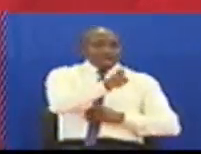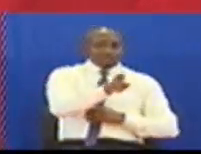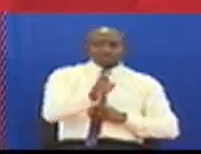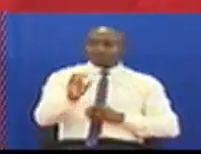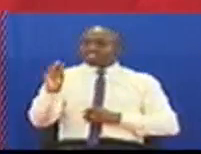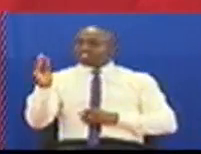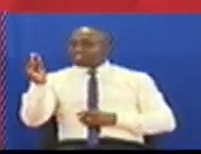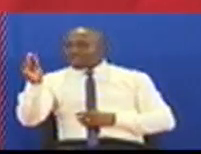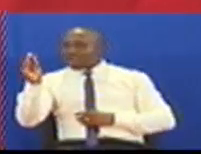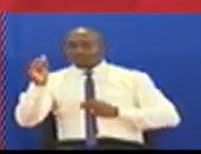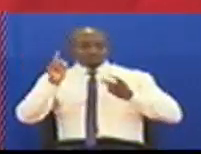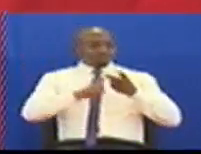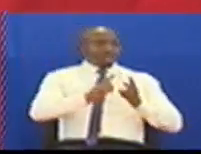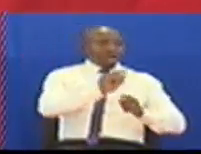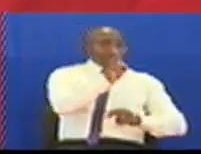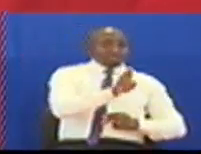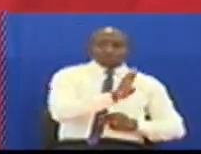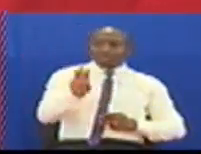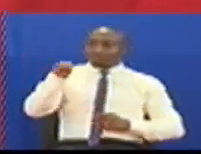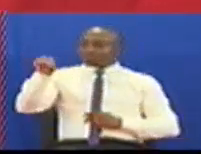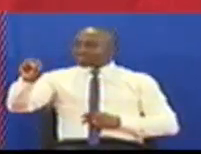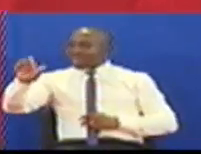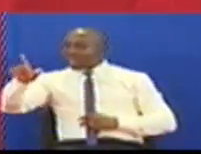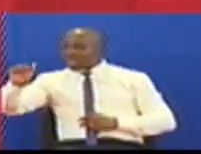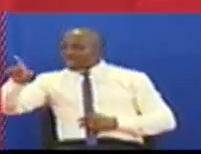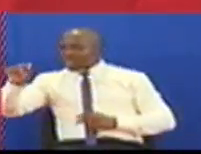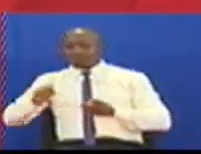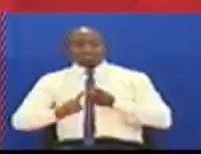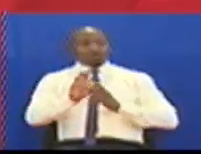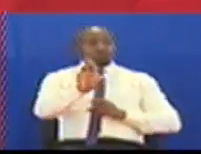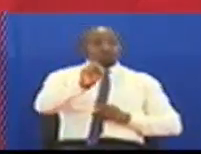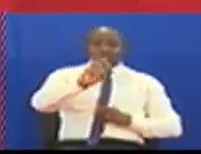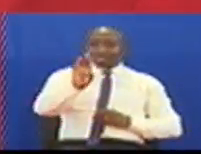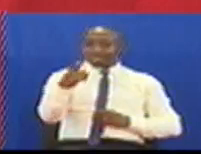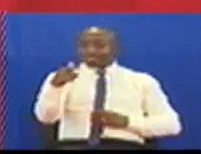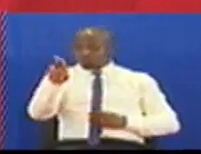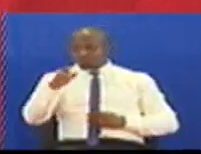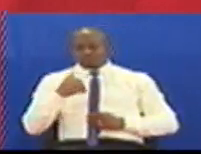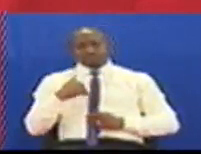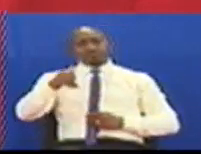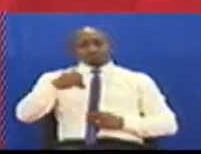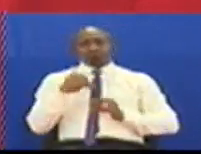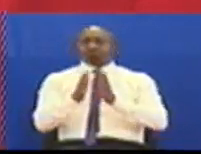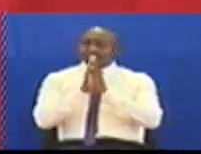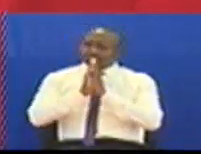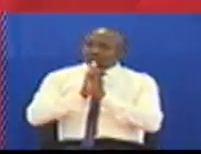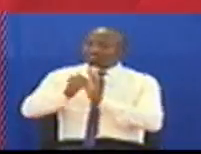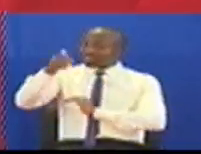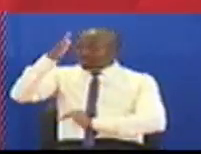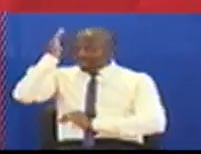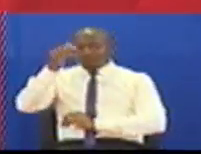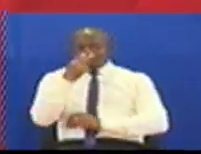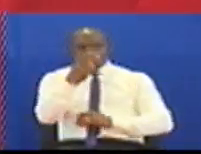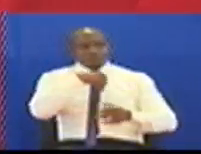ya Shinyanga, halmashauri ya wilaya ya Msalala na halmashauri ya wilaya ya Ushetu. Ninaishukuru serikali kwa kuona kwamba